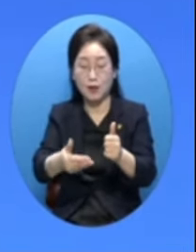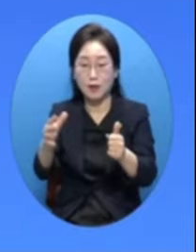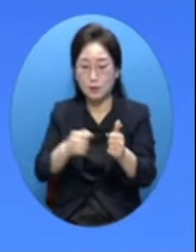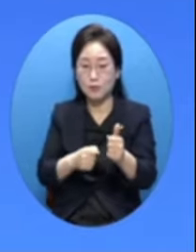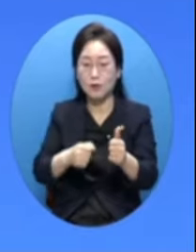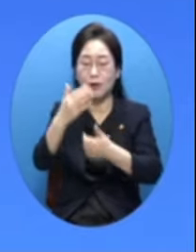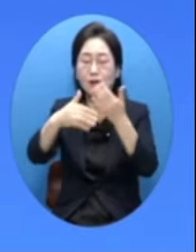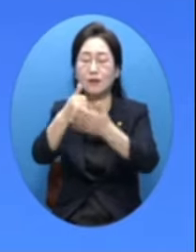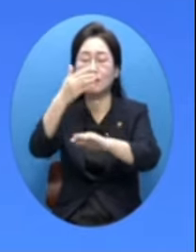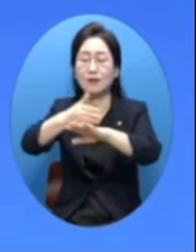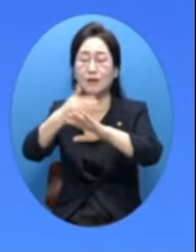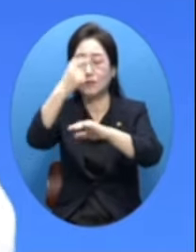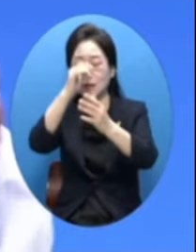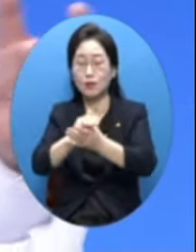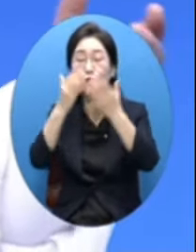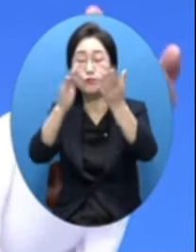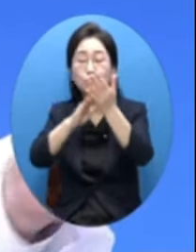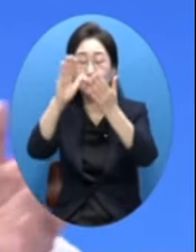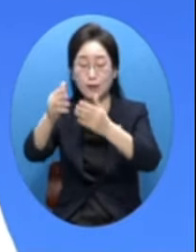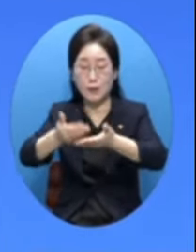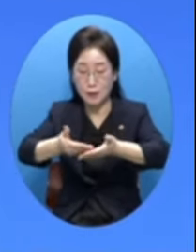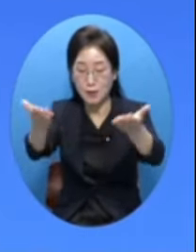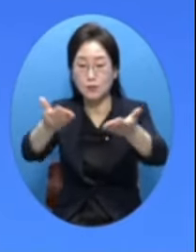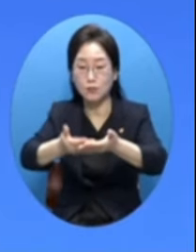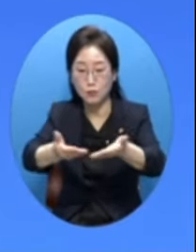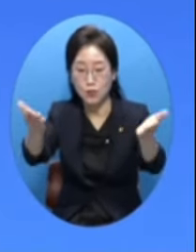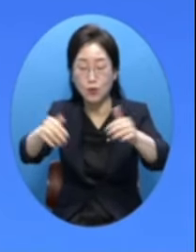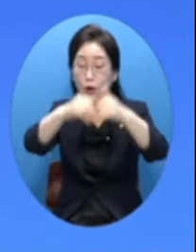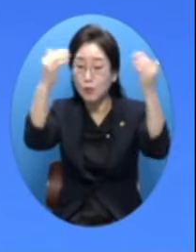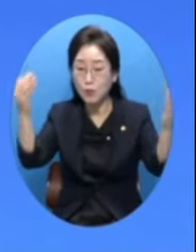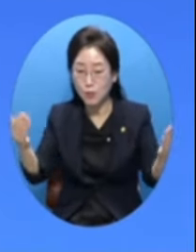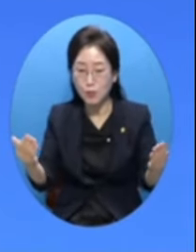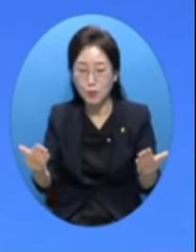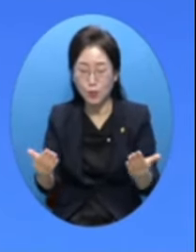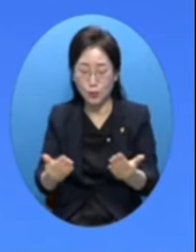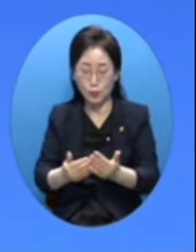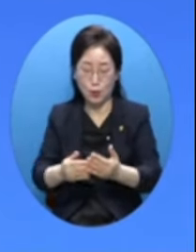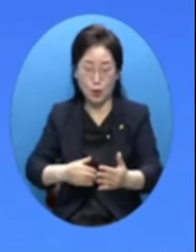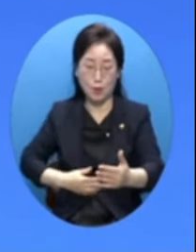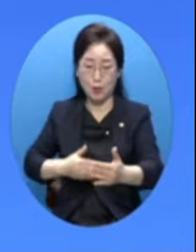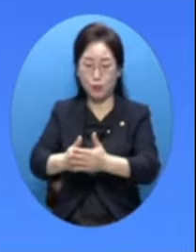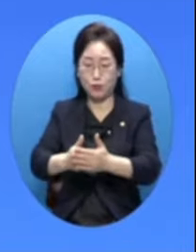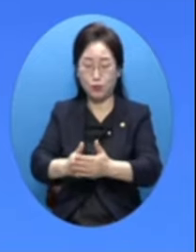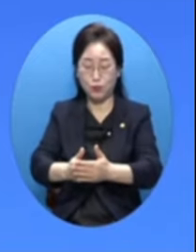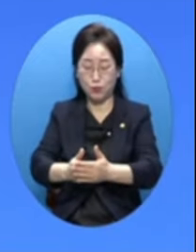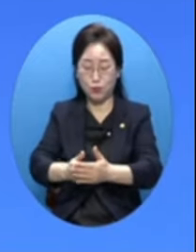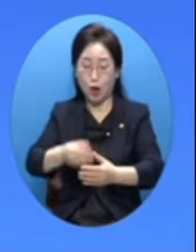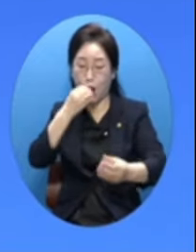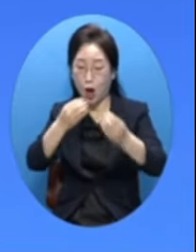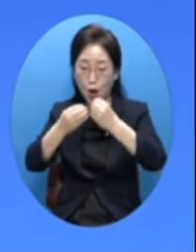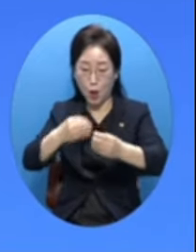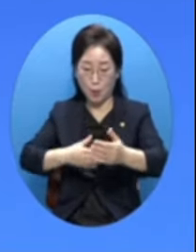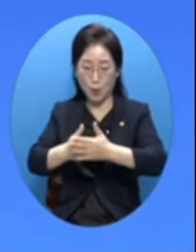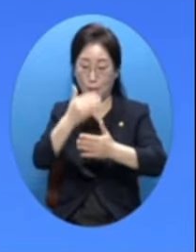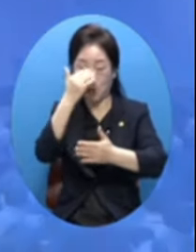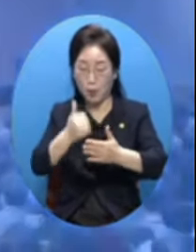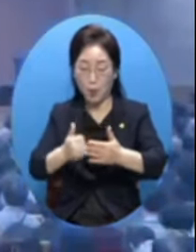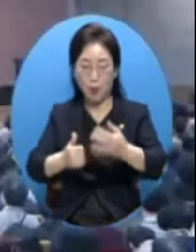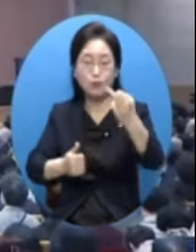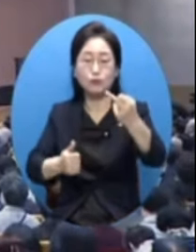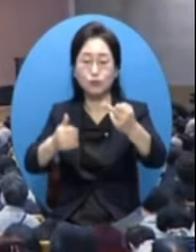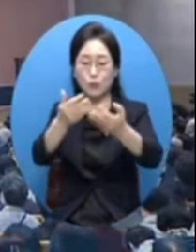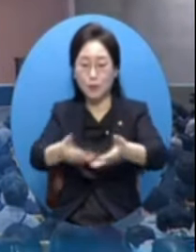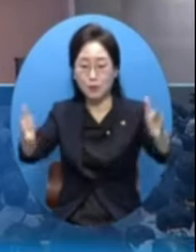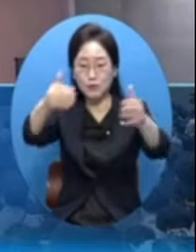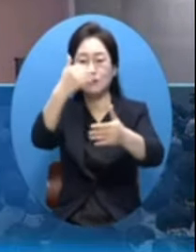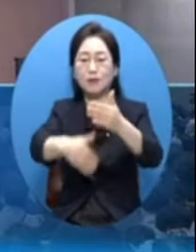하나님께 감사하게 드리시고 나눠주심에 모두가 배불리 먹고 열두 바구니가 남게 되었던 것입니다.